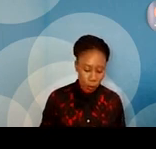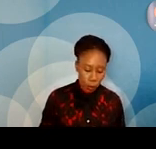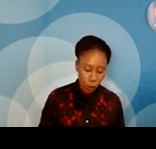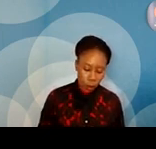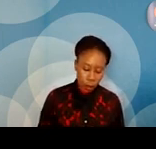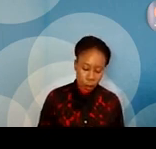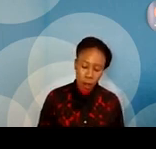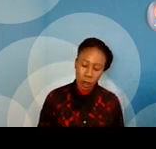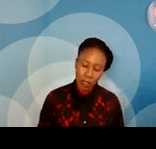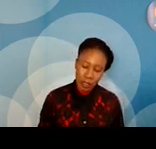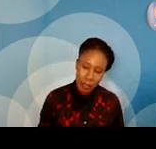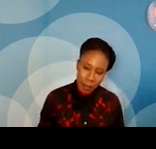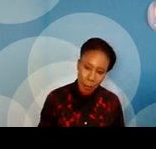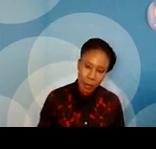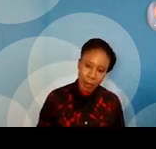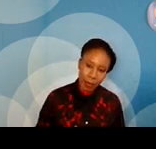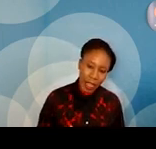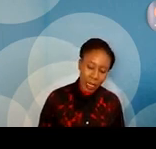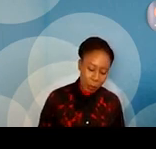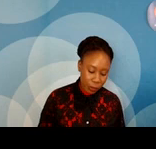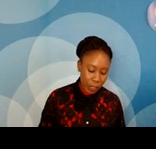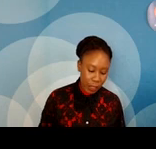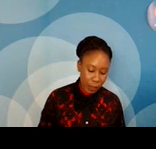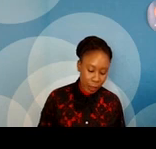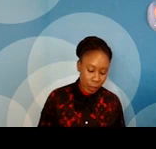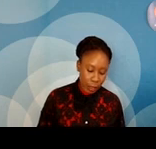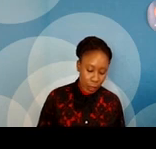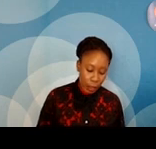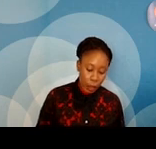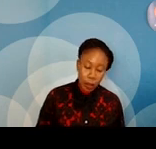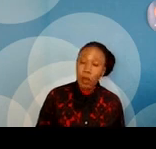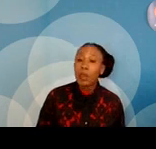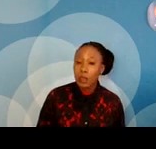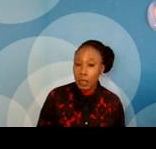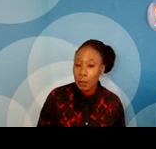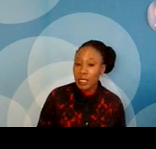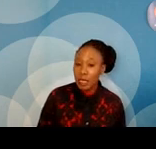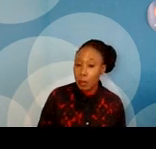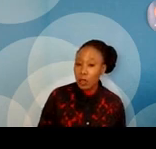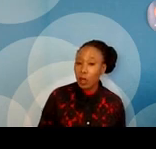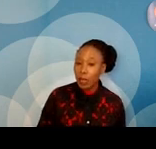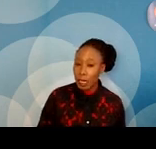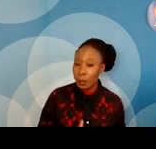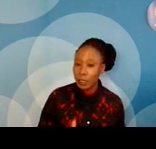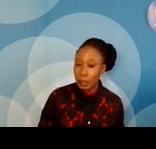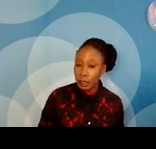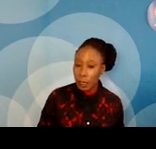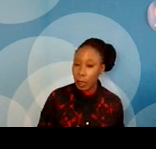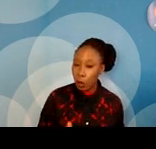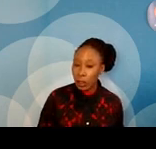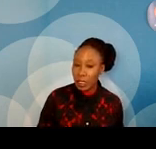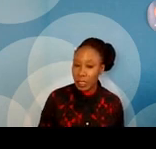sämre och har ett sämre välbefinnande när man drabbas av